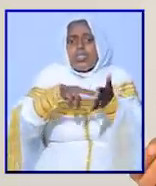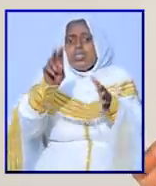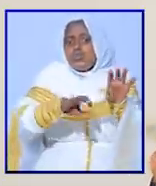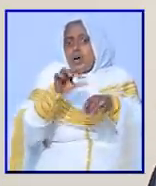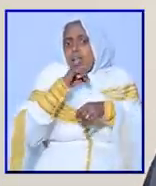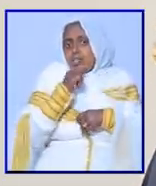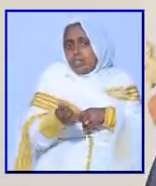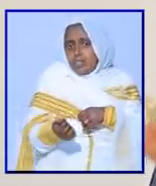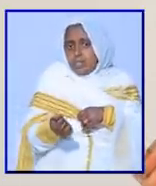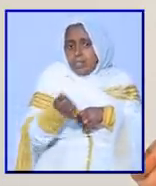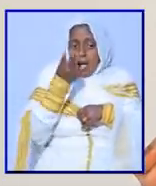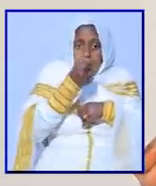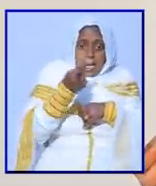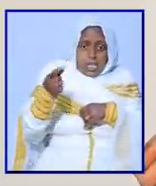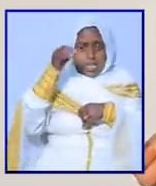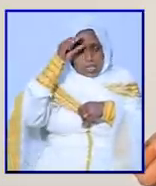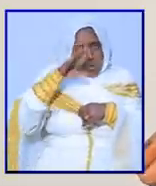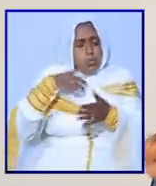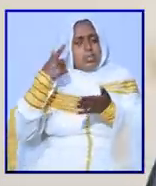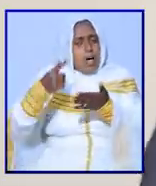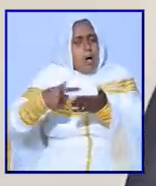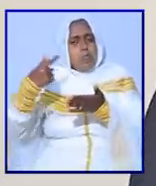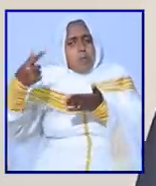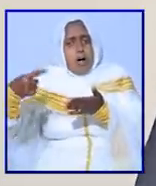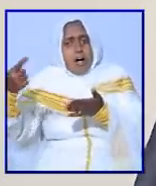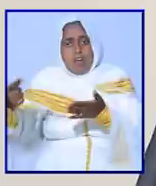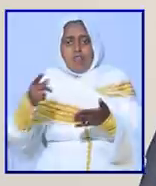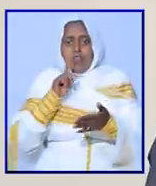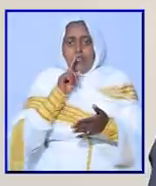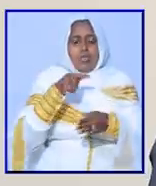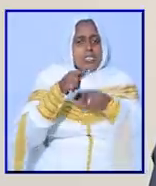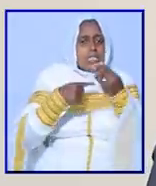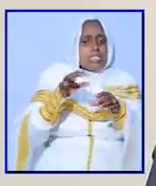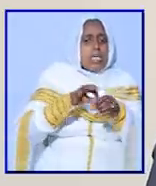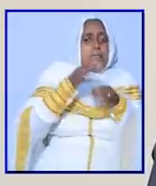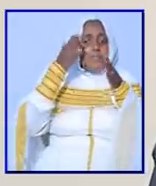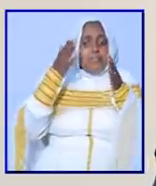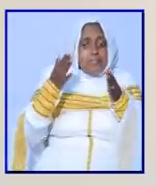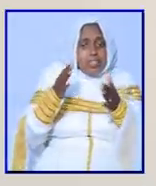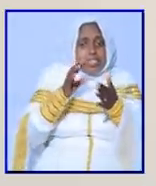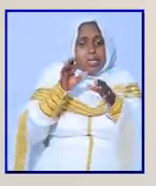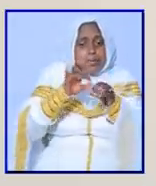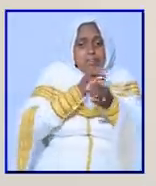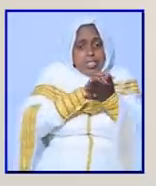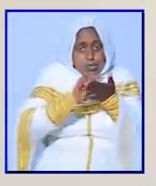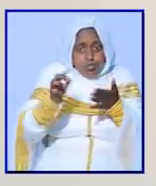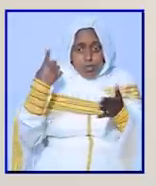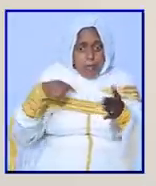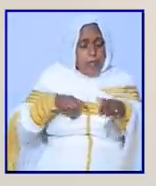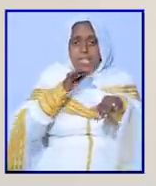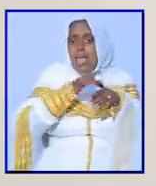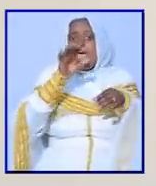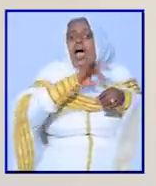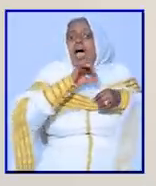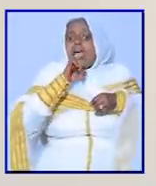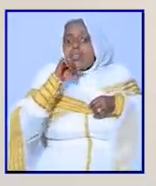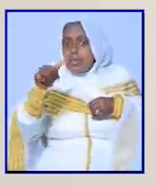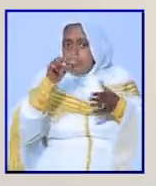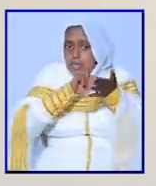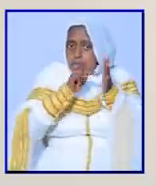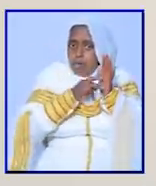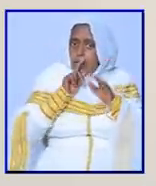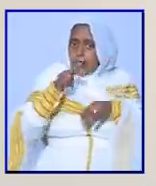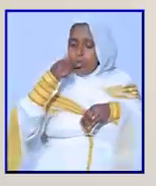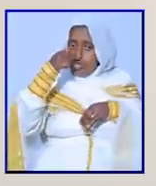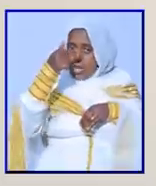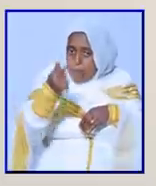አልፈወስንም፣ ሙት አላነሳንም። አንዳንድ ሰዎች አልፈው ነው። ስለዚህ መንፈስ ቅዱስ አላደረብንም